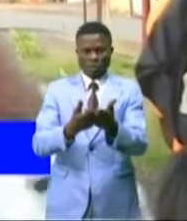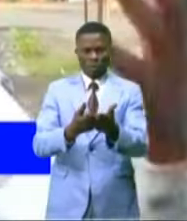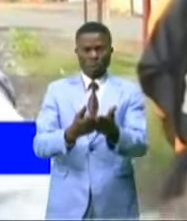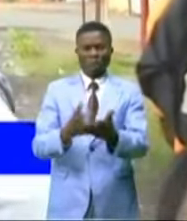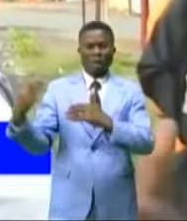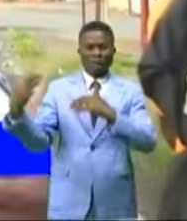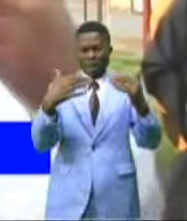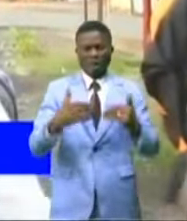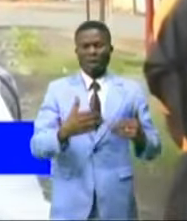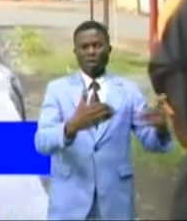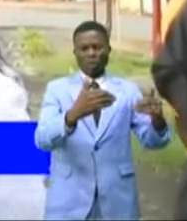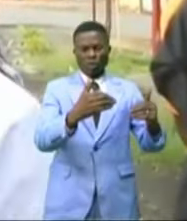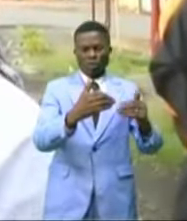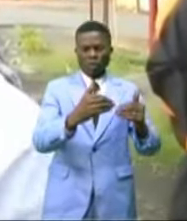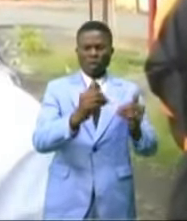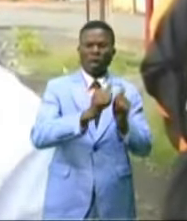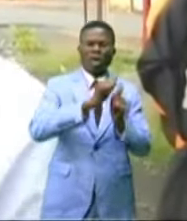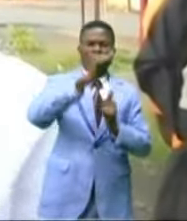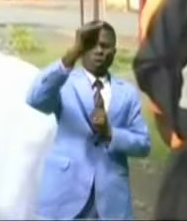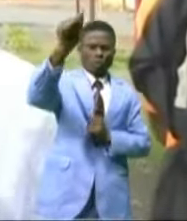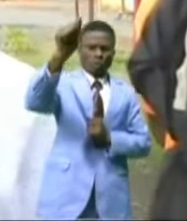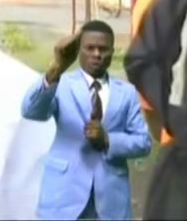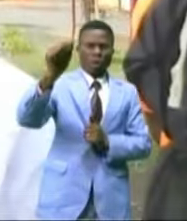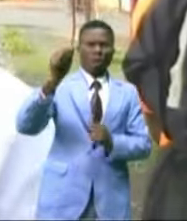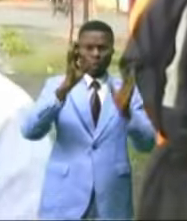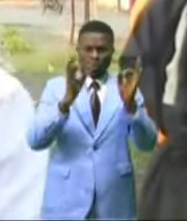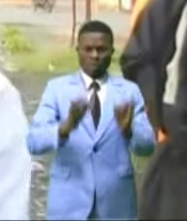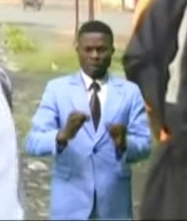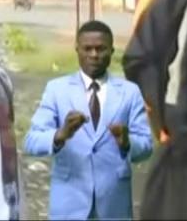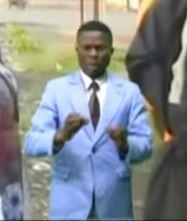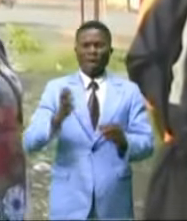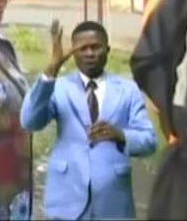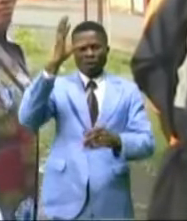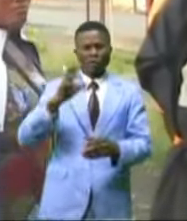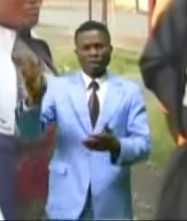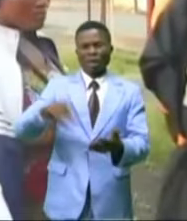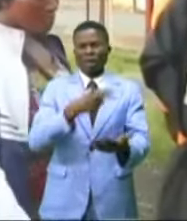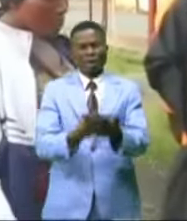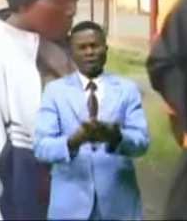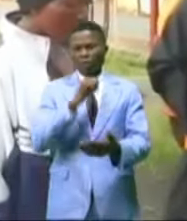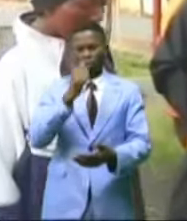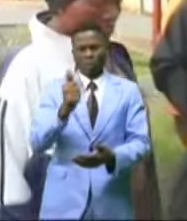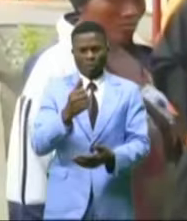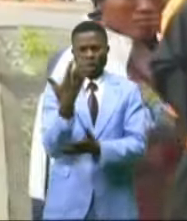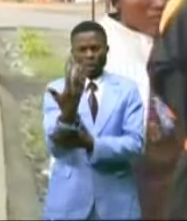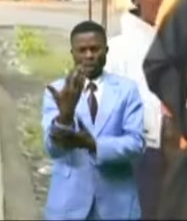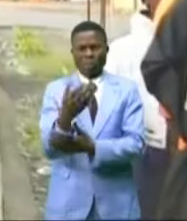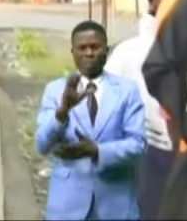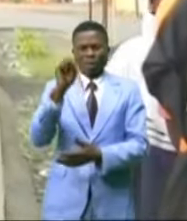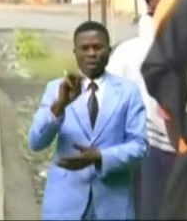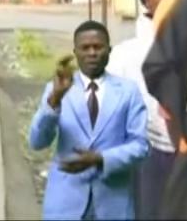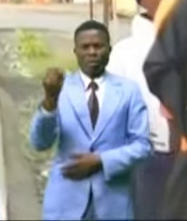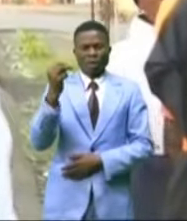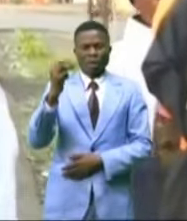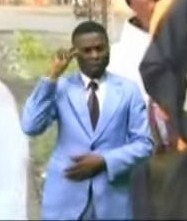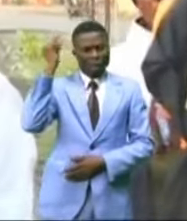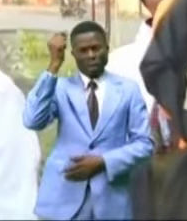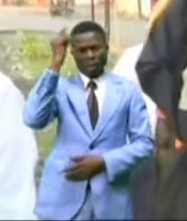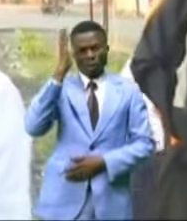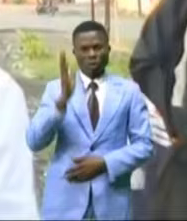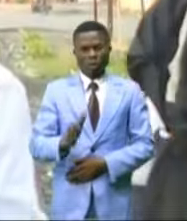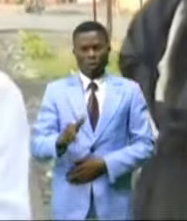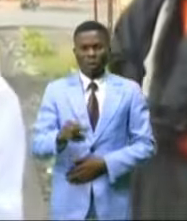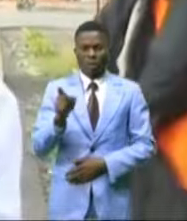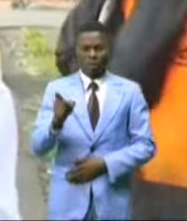sont en train de se passer à quelques kilomè mais n'est pas prise ni par le et donc son Excellence Monsieur le Gouverneur génér